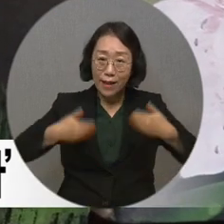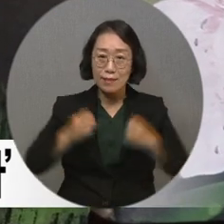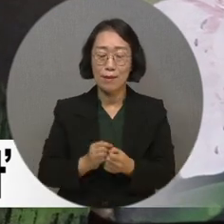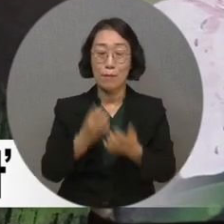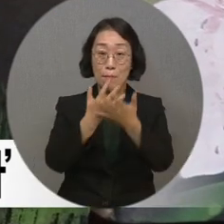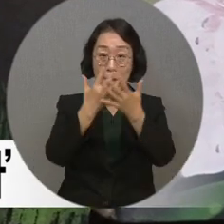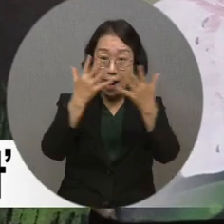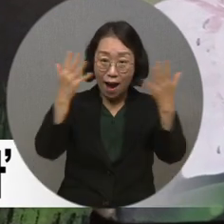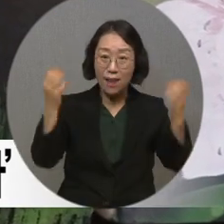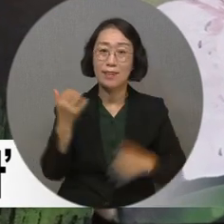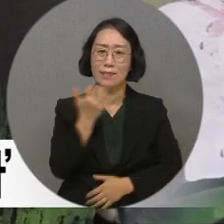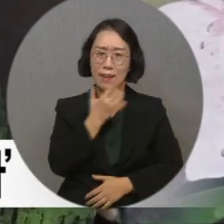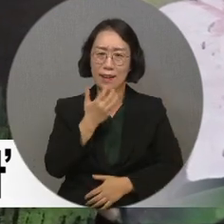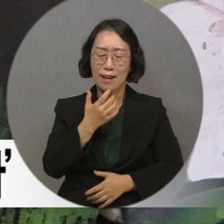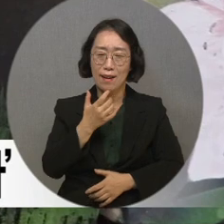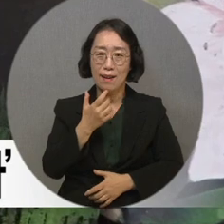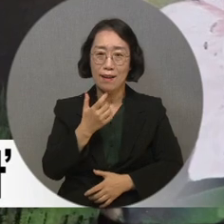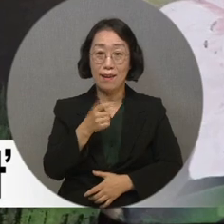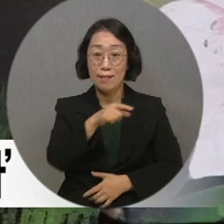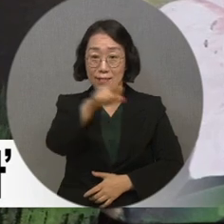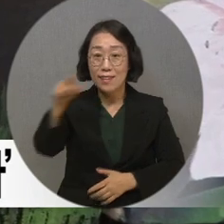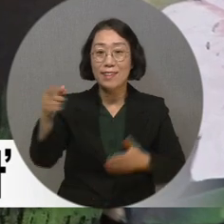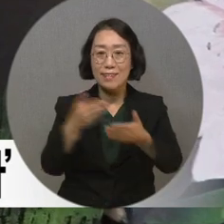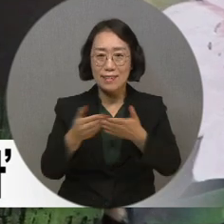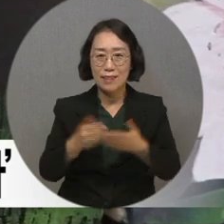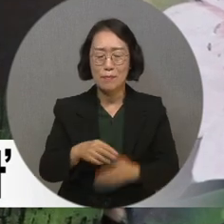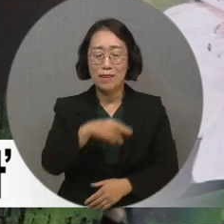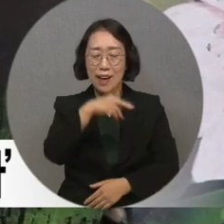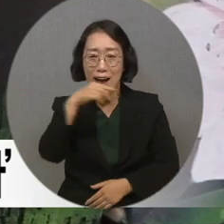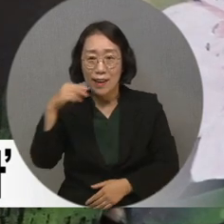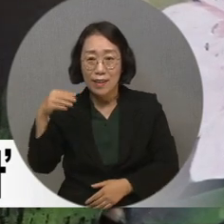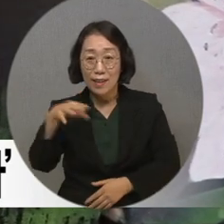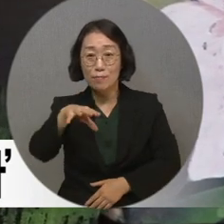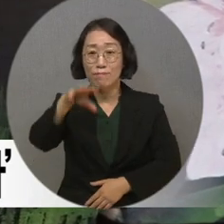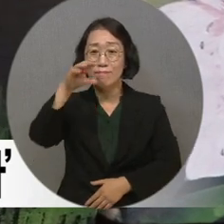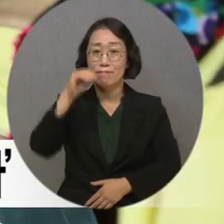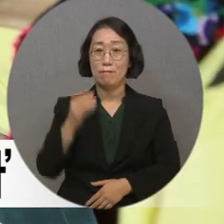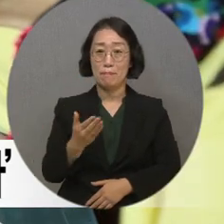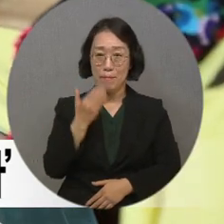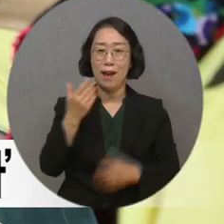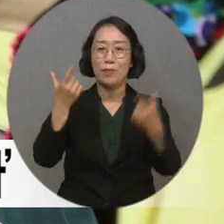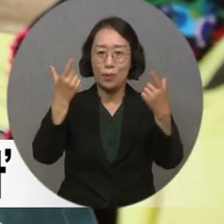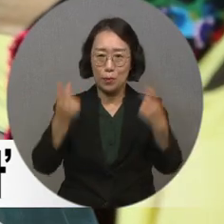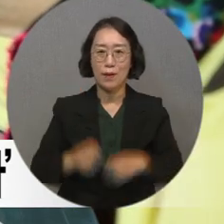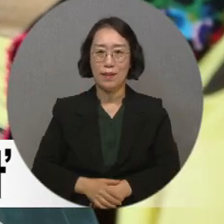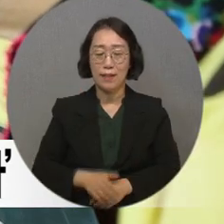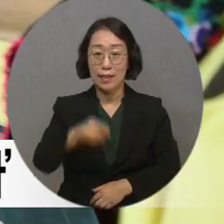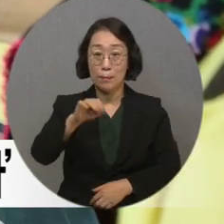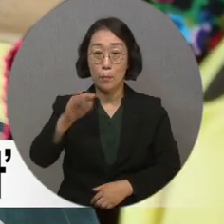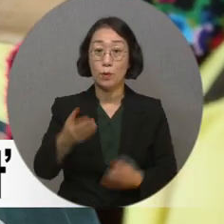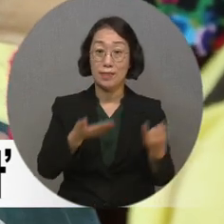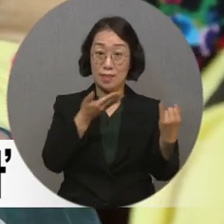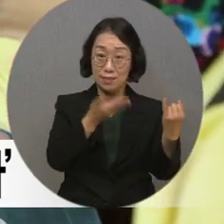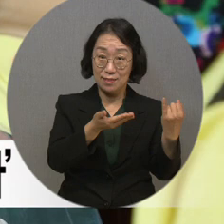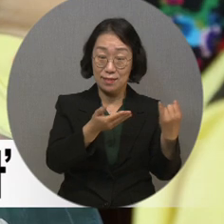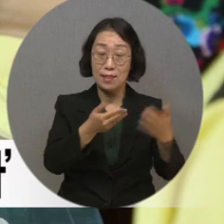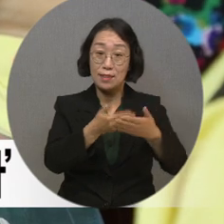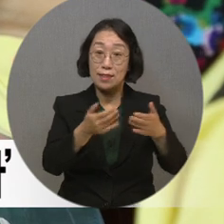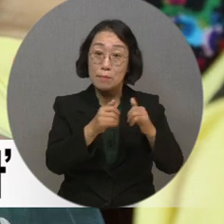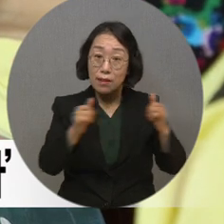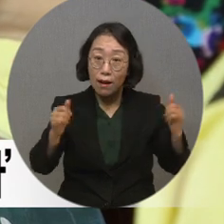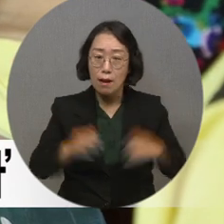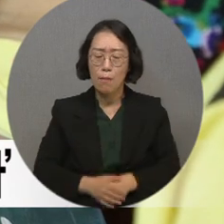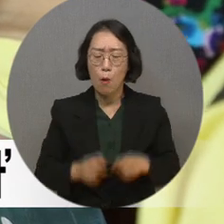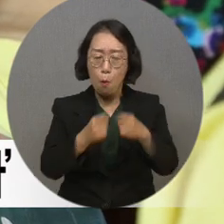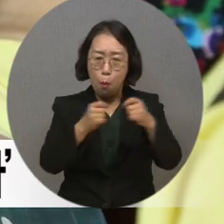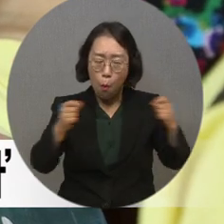색감으로 그려내 보는 사람들에게 꽃의 향기를 전합니다. 김복자 작가는 어떤 꽃이든지